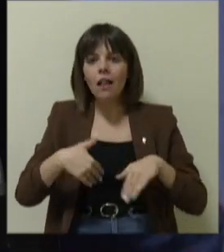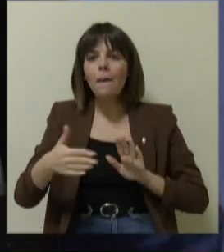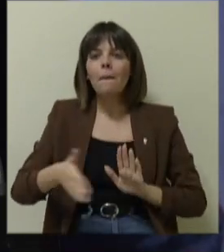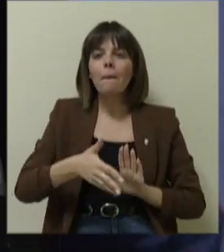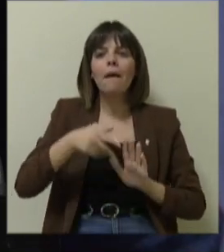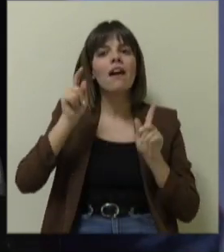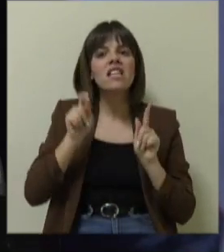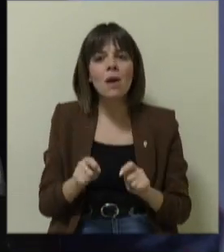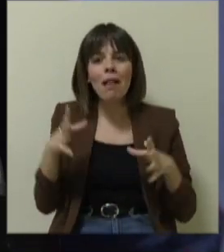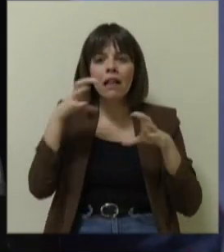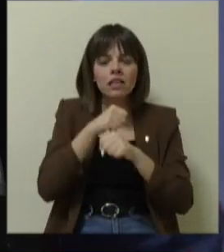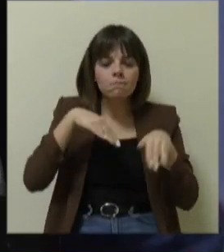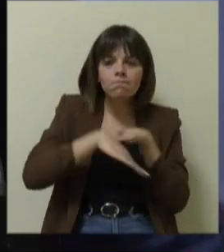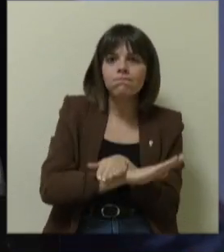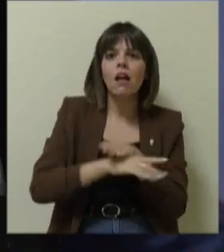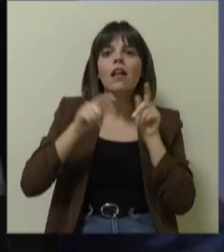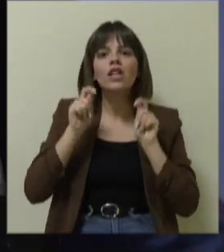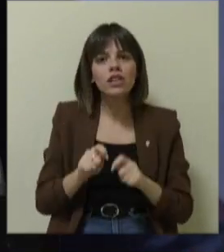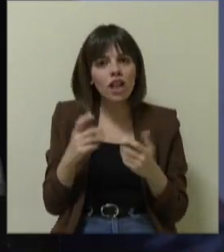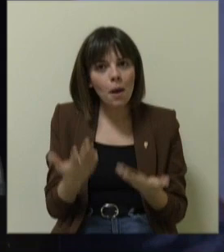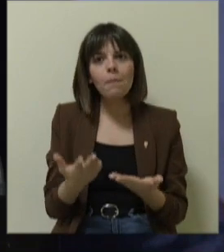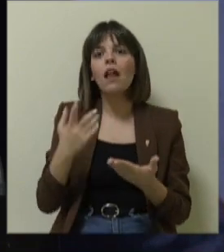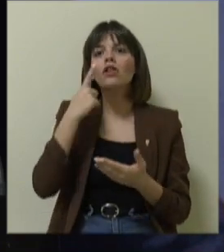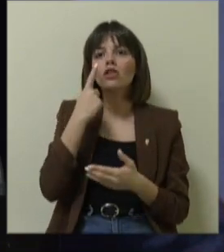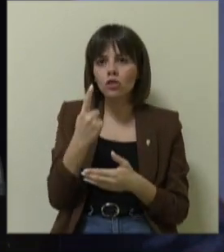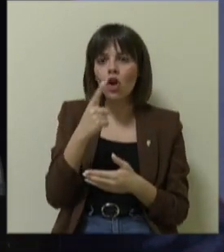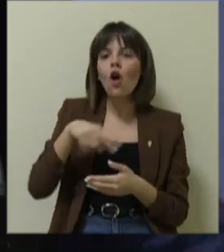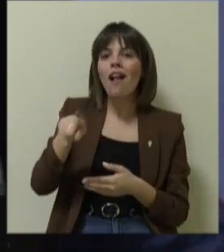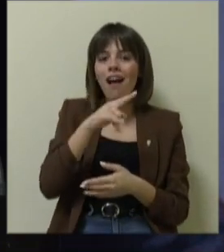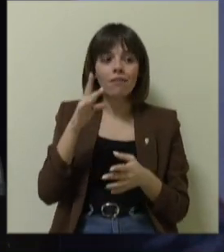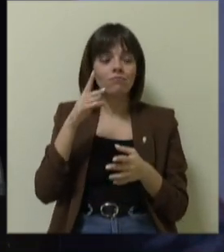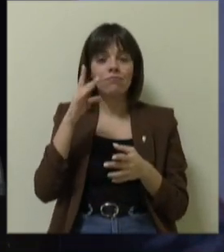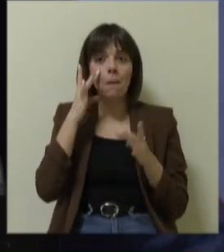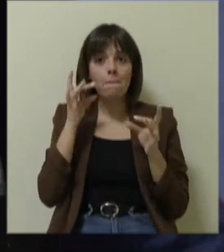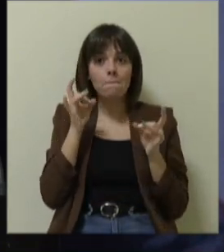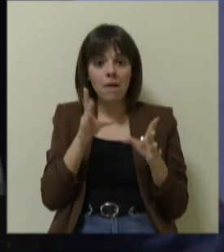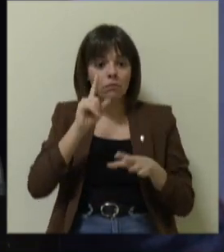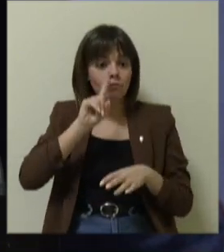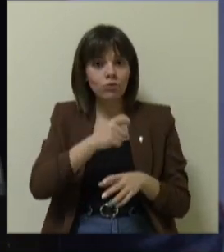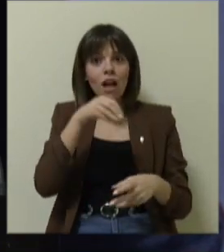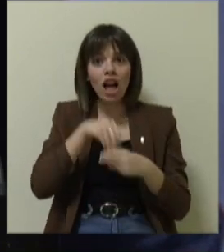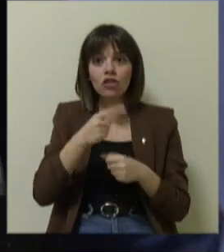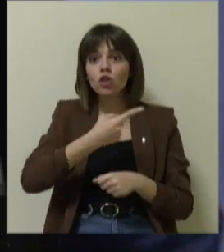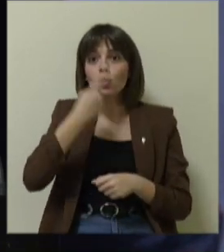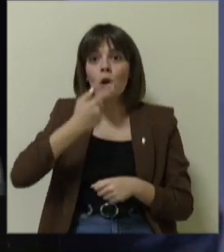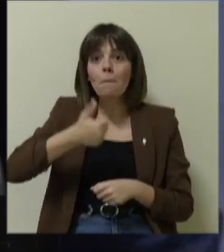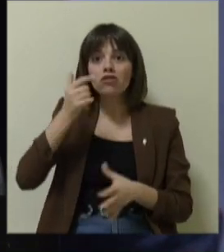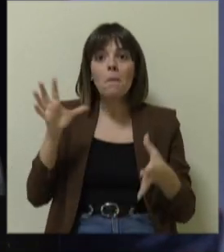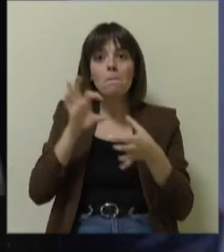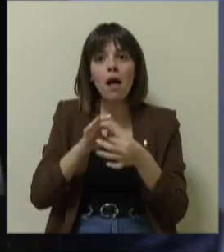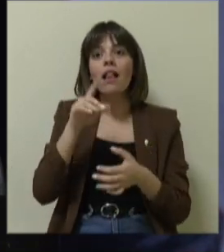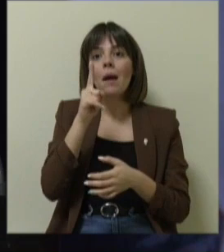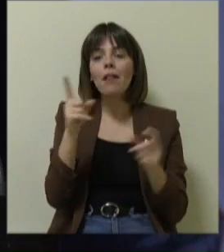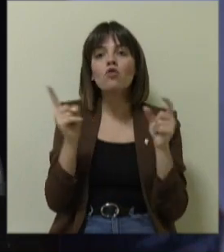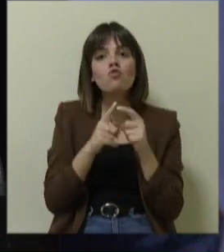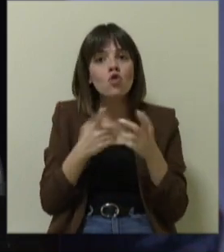süpürülen, gizlenen ve ötelenen kamu açıklarını tespit etmek üzere Cumhurbaşkanı'na bağlı bir